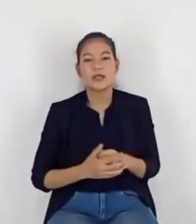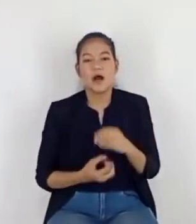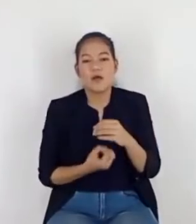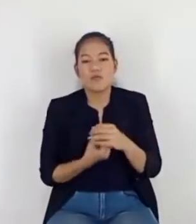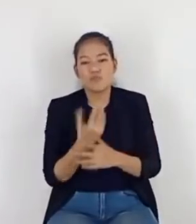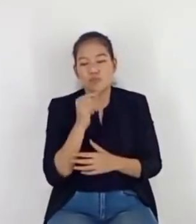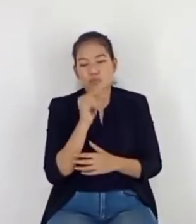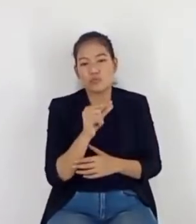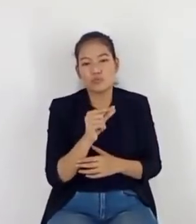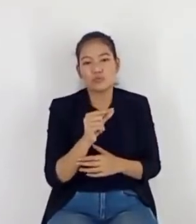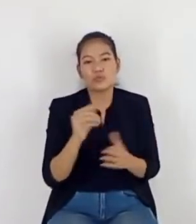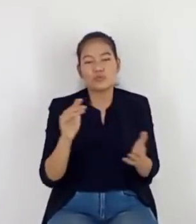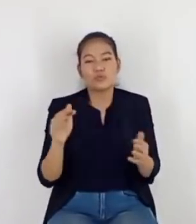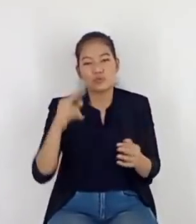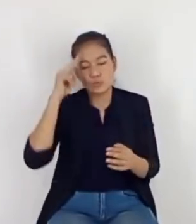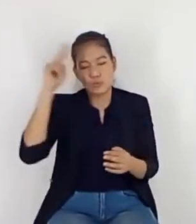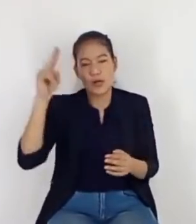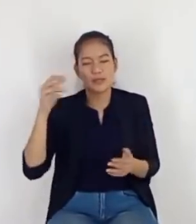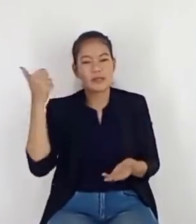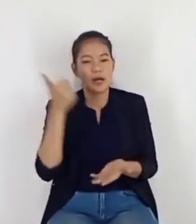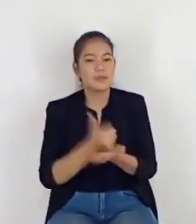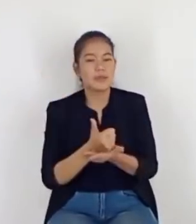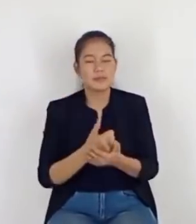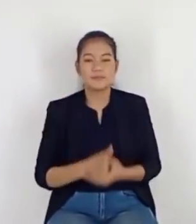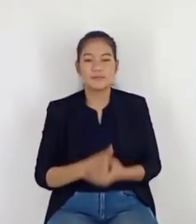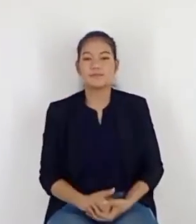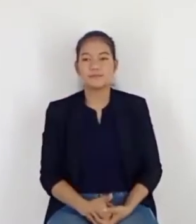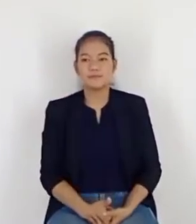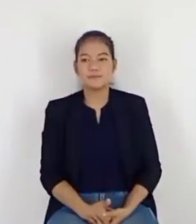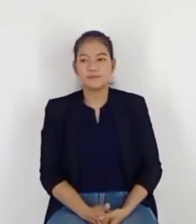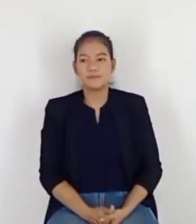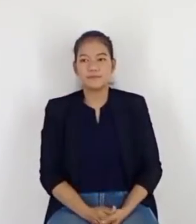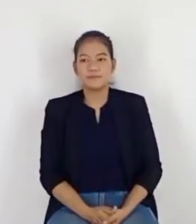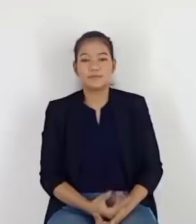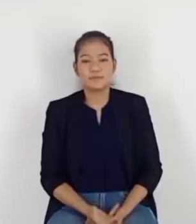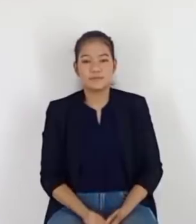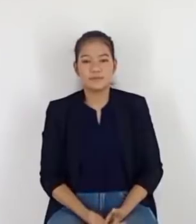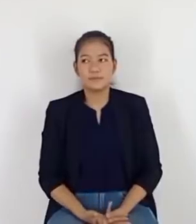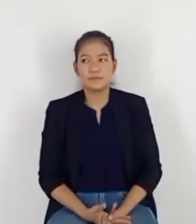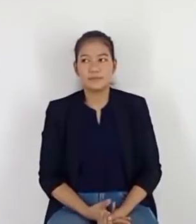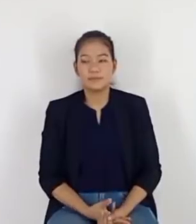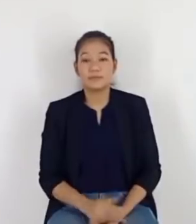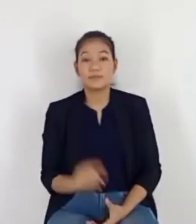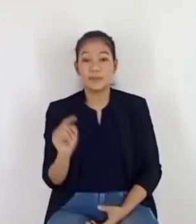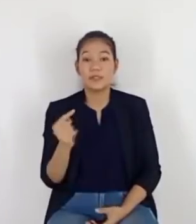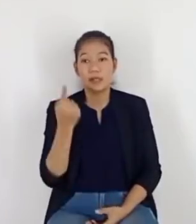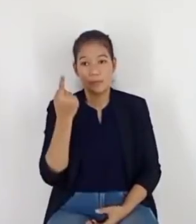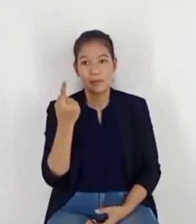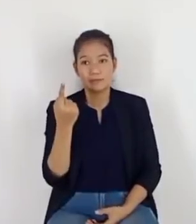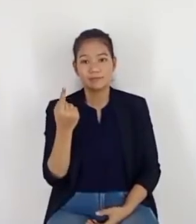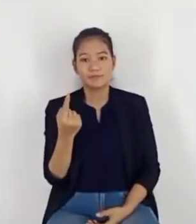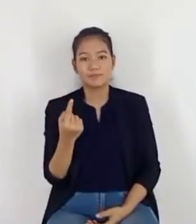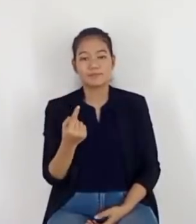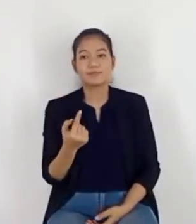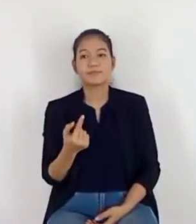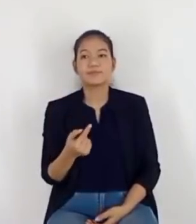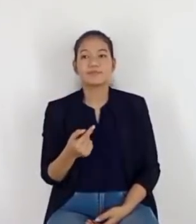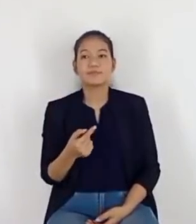bagi kemuliaan-Mu. Amin. Pertama-tama, kita